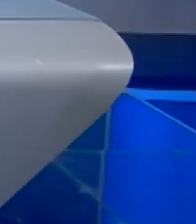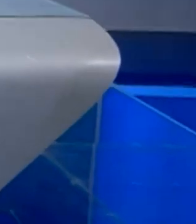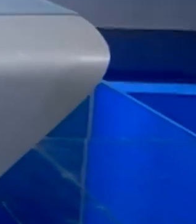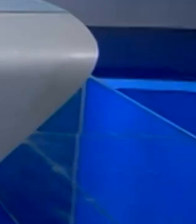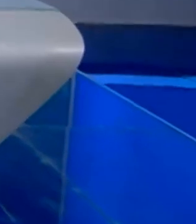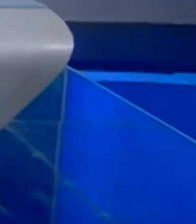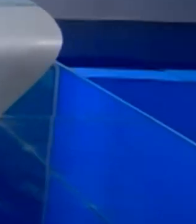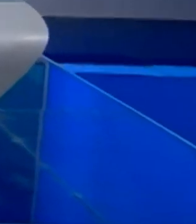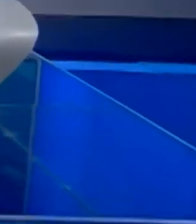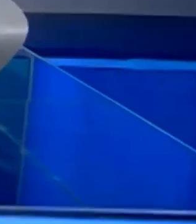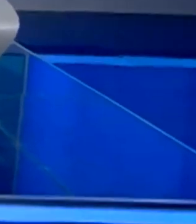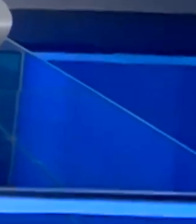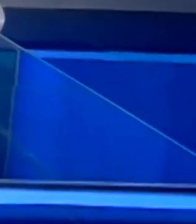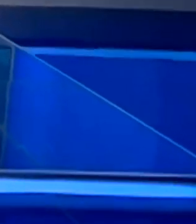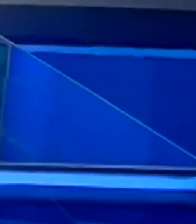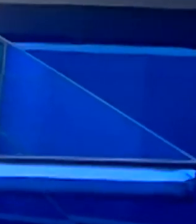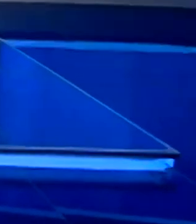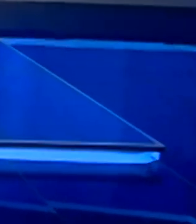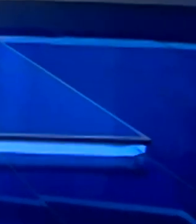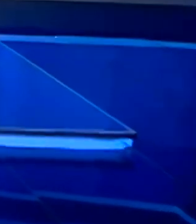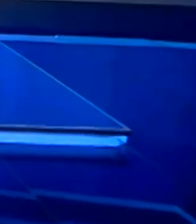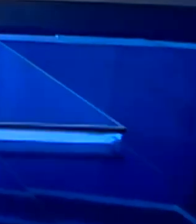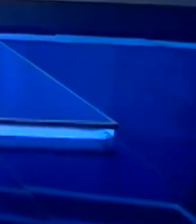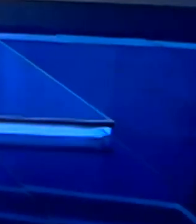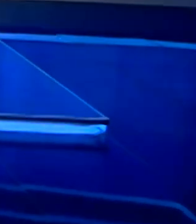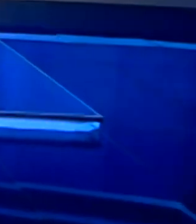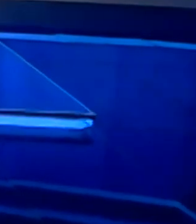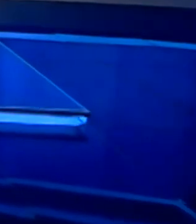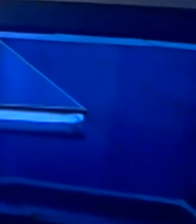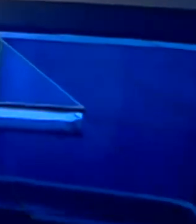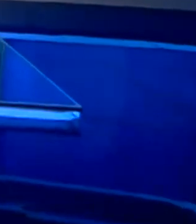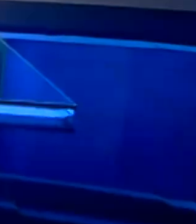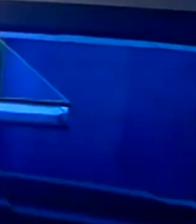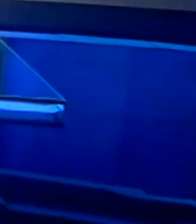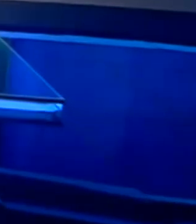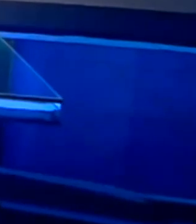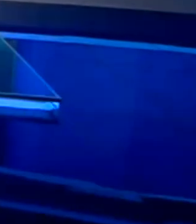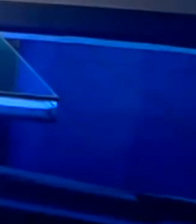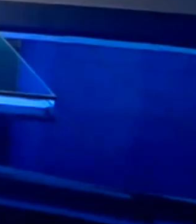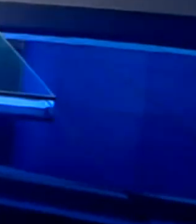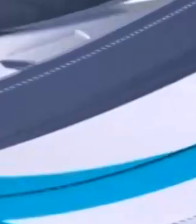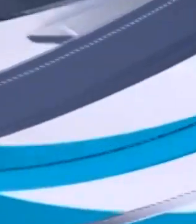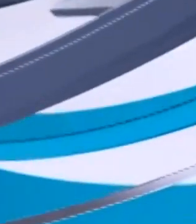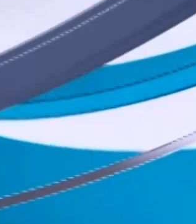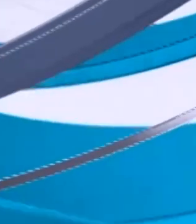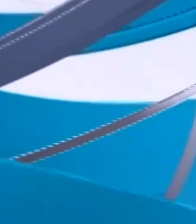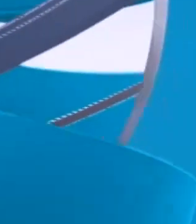оқып жүріңіздер. Келесі эфирде жүздескенше аман сау болыңыздар. Алда ауа райы мәліметі.